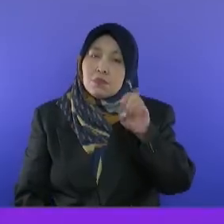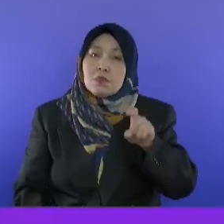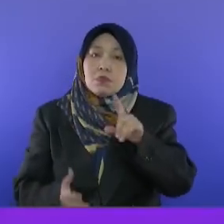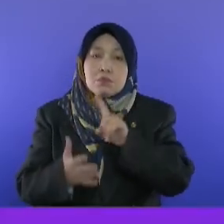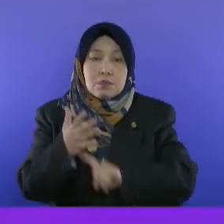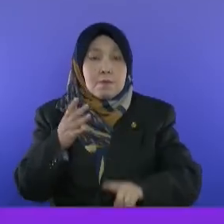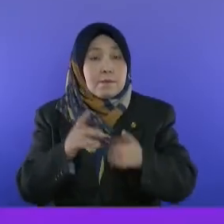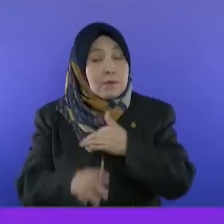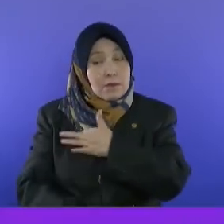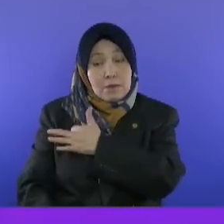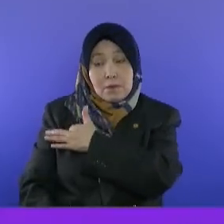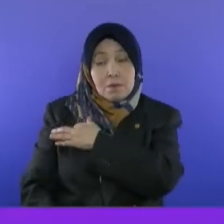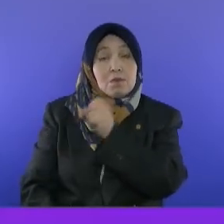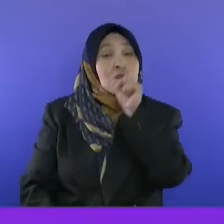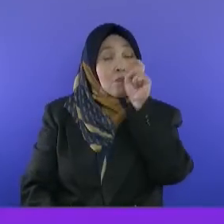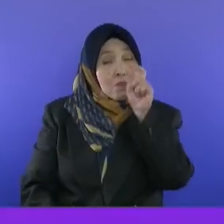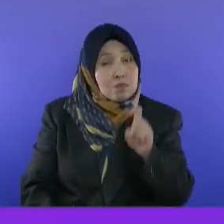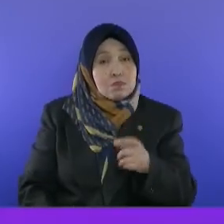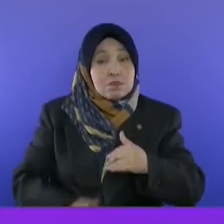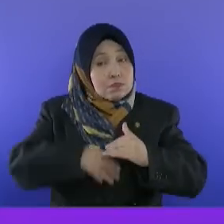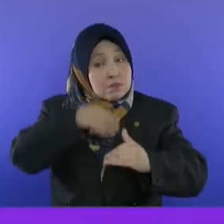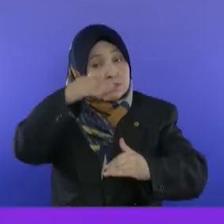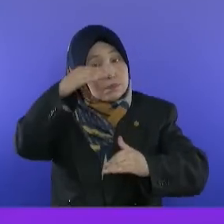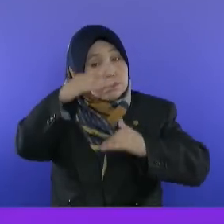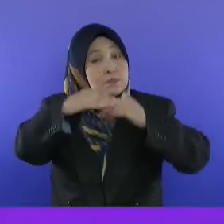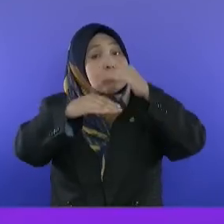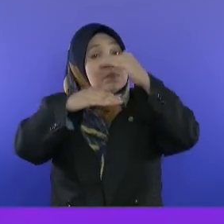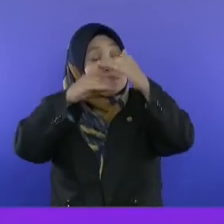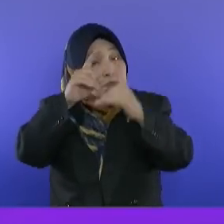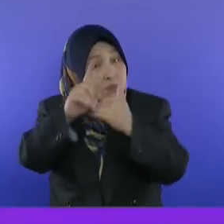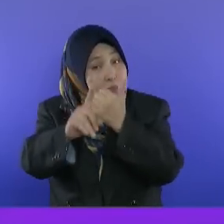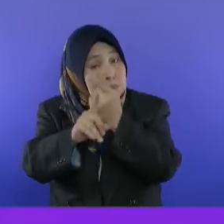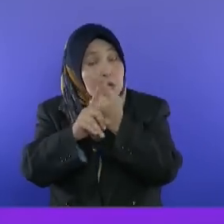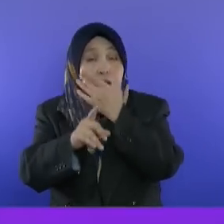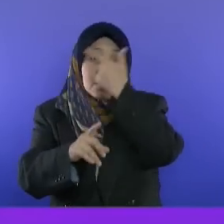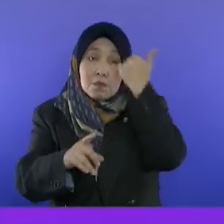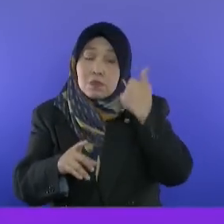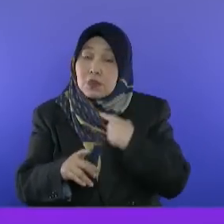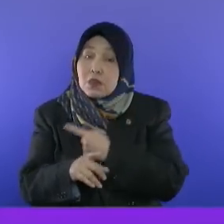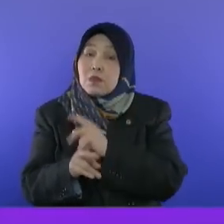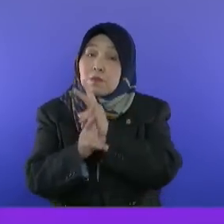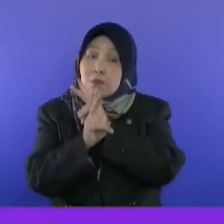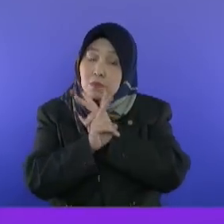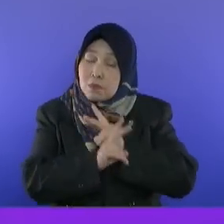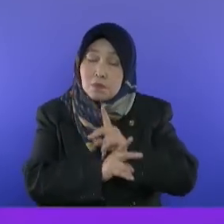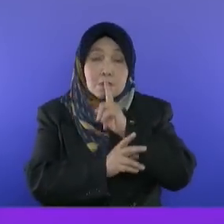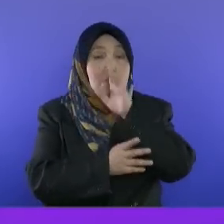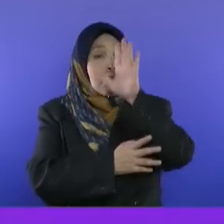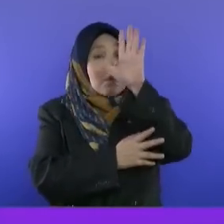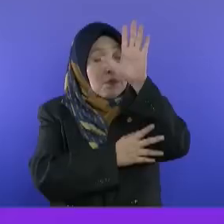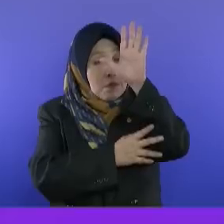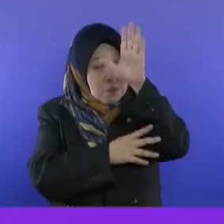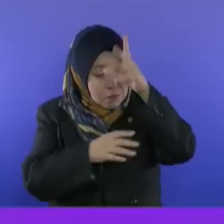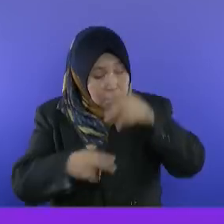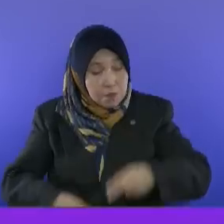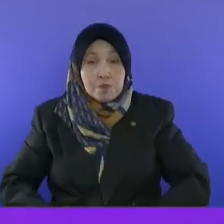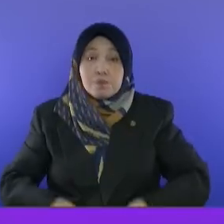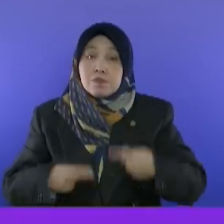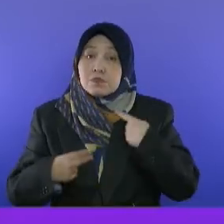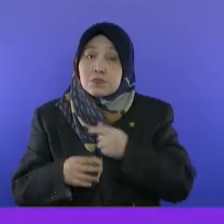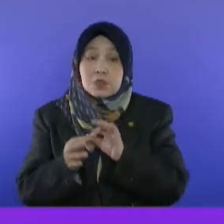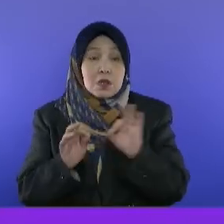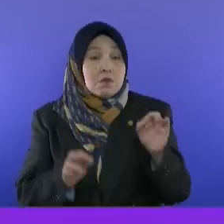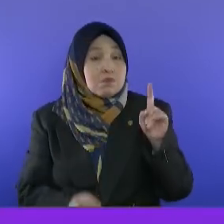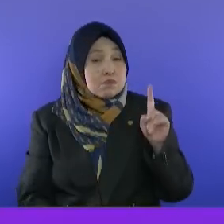iman itu perlu kita bina benar-benar agar ia menyebalkan kita menjaga perjanjian dalam hidup kita ayat